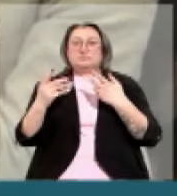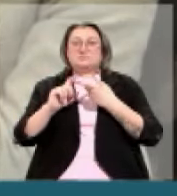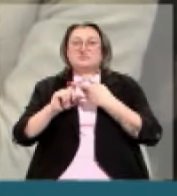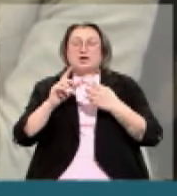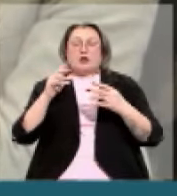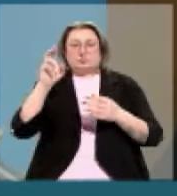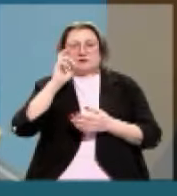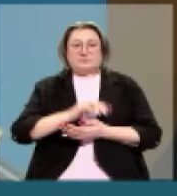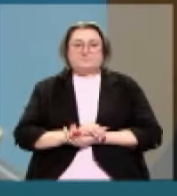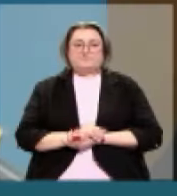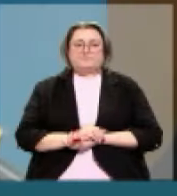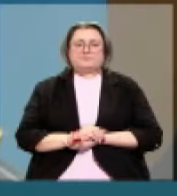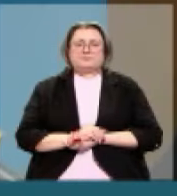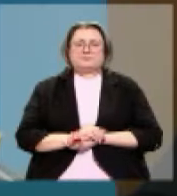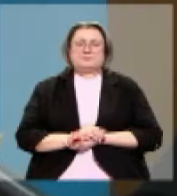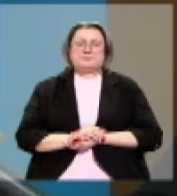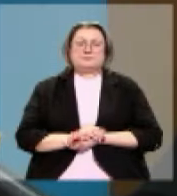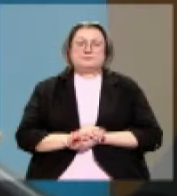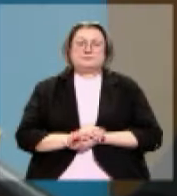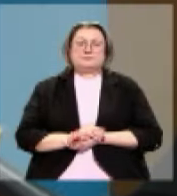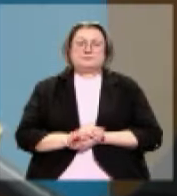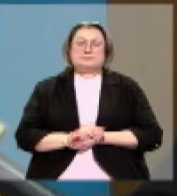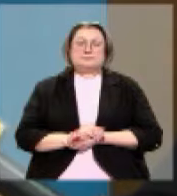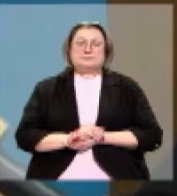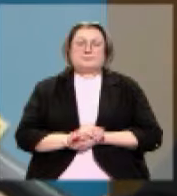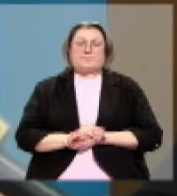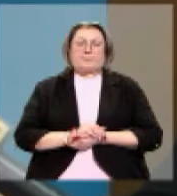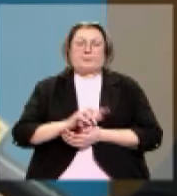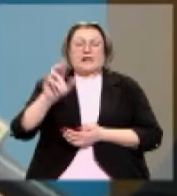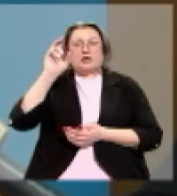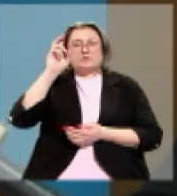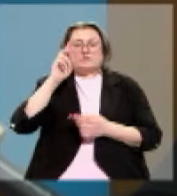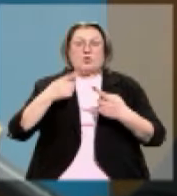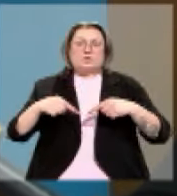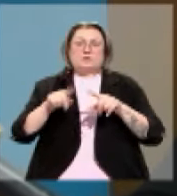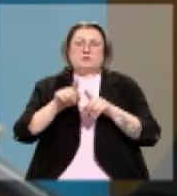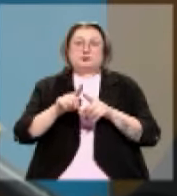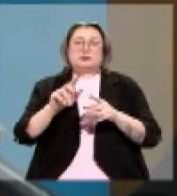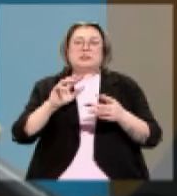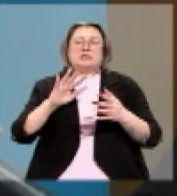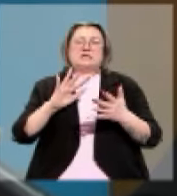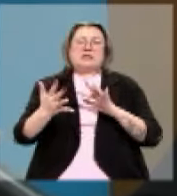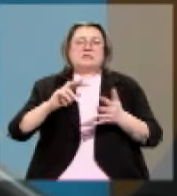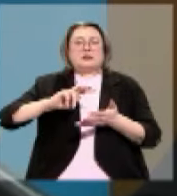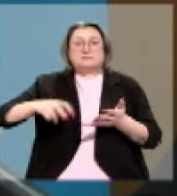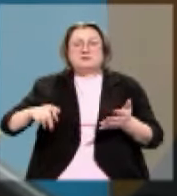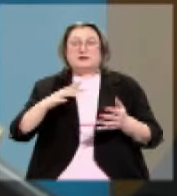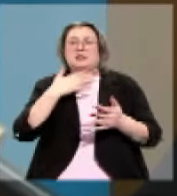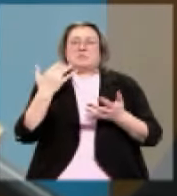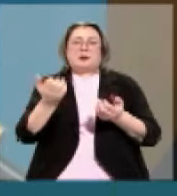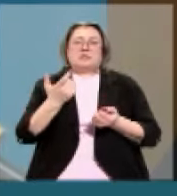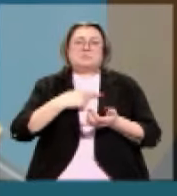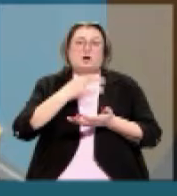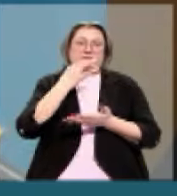жасау. Өйткені мемлекеттік органдар да кейде қашып отырады, олар да жауапкершіліктерге көп алғысы келмейді. Қоғам бақылау отырғаннан кейін